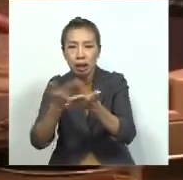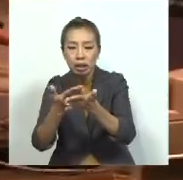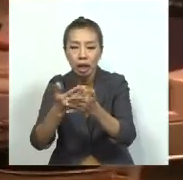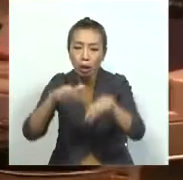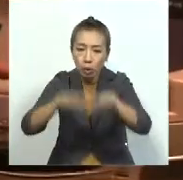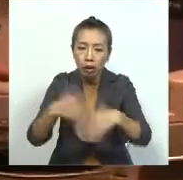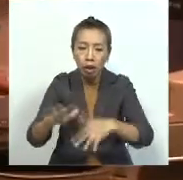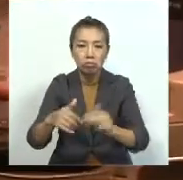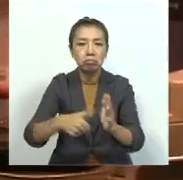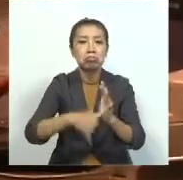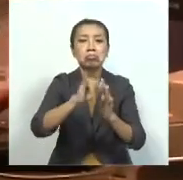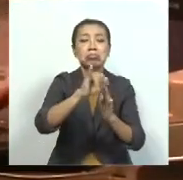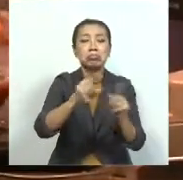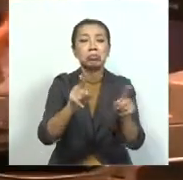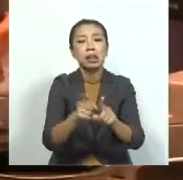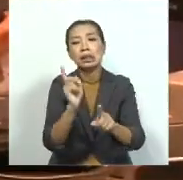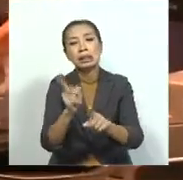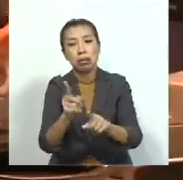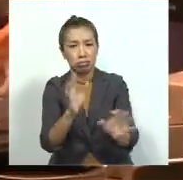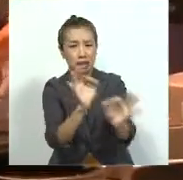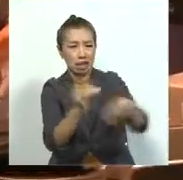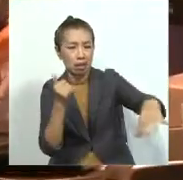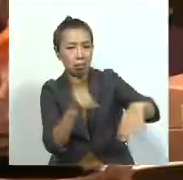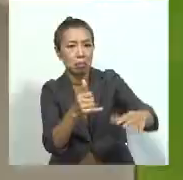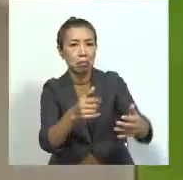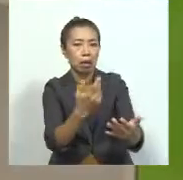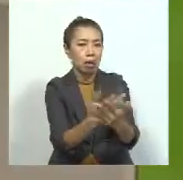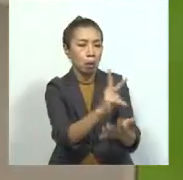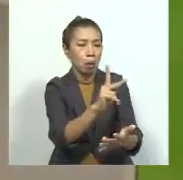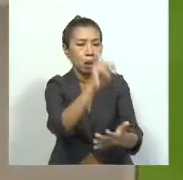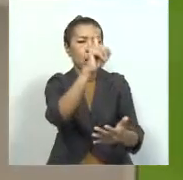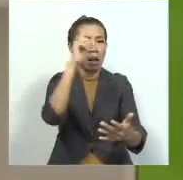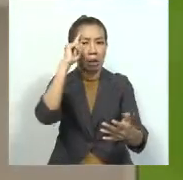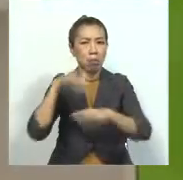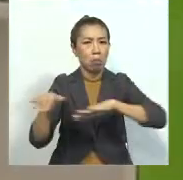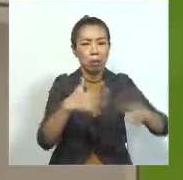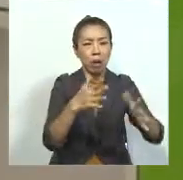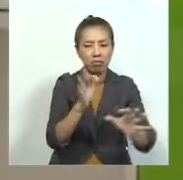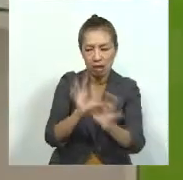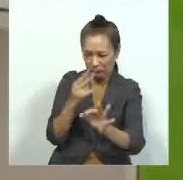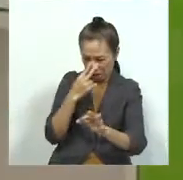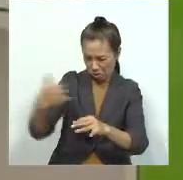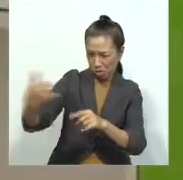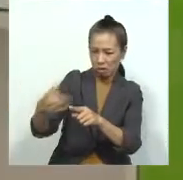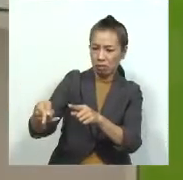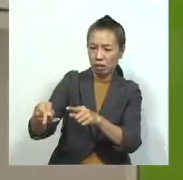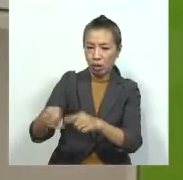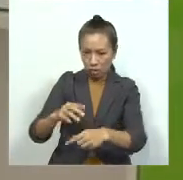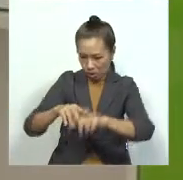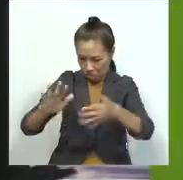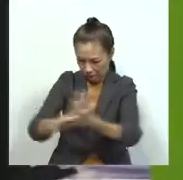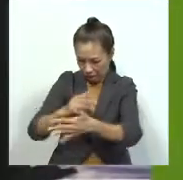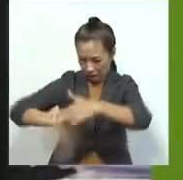ลูกหนี้เขาก็ไม่พร้อมบางคนไม่พร้อมที่จะไปกู้เงินสถาบันการเงิน ครับ แบงก์อะไรจะปล่อยกู้มันต้องมีหลักประกัน